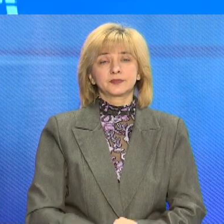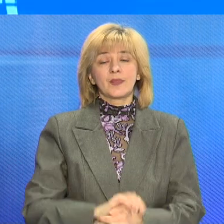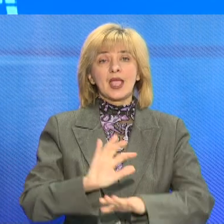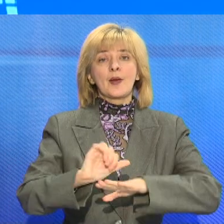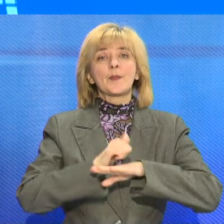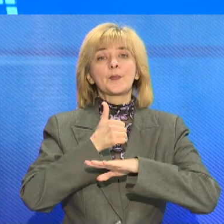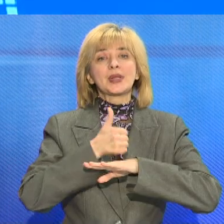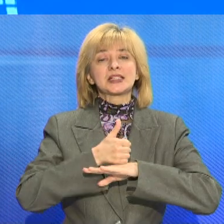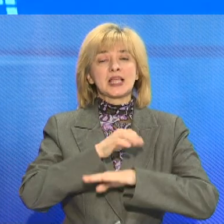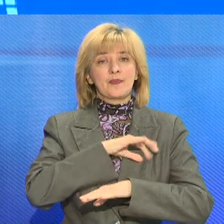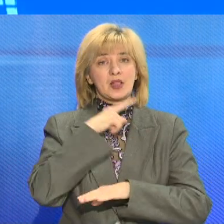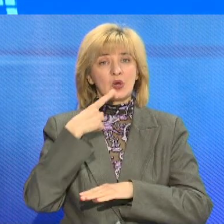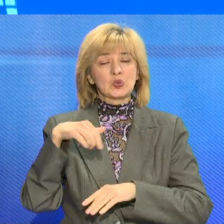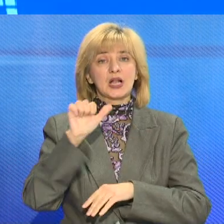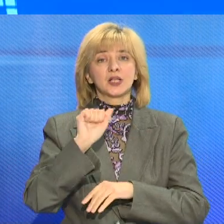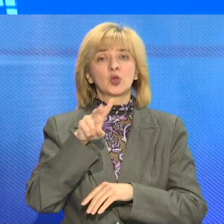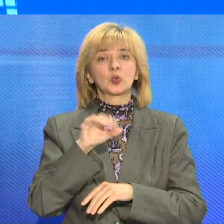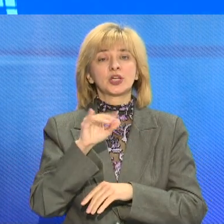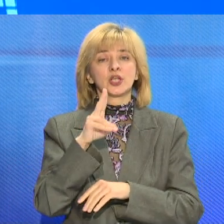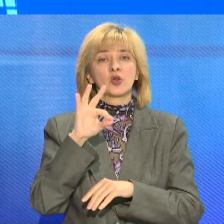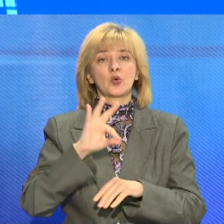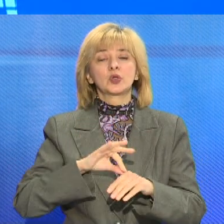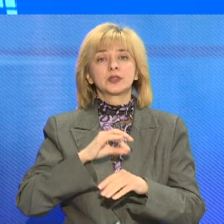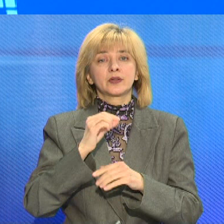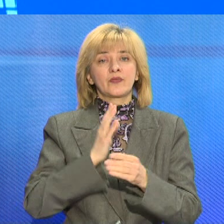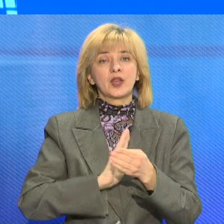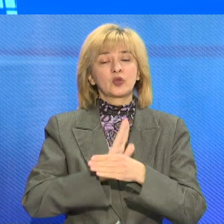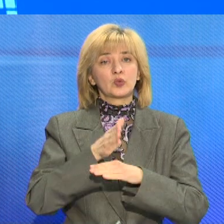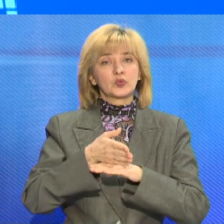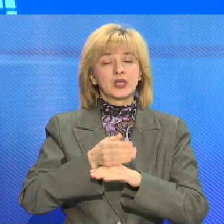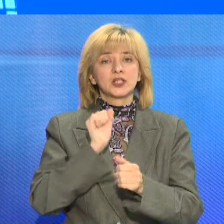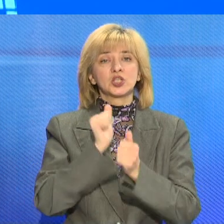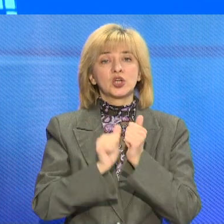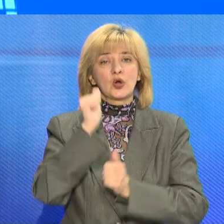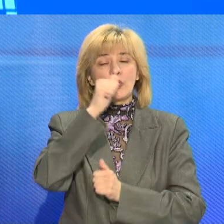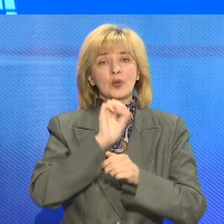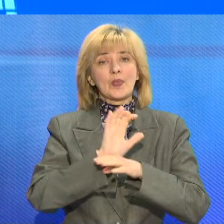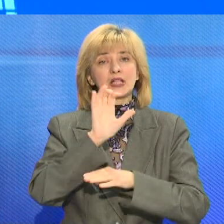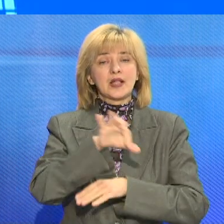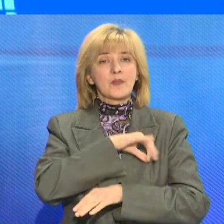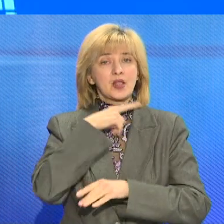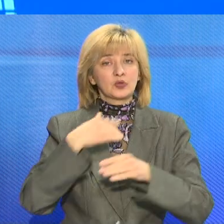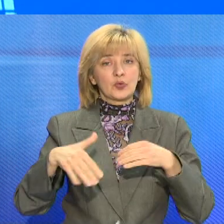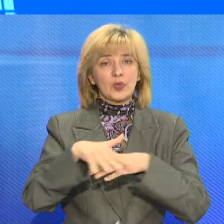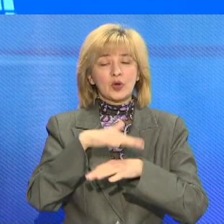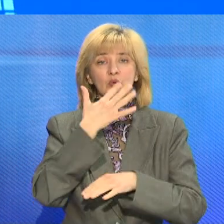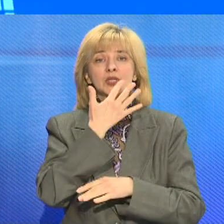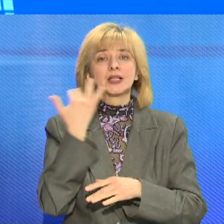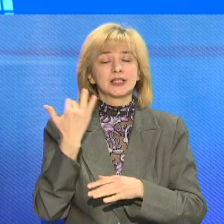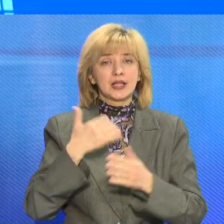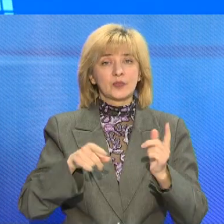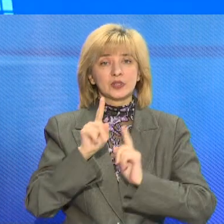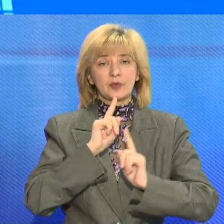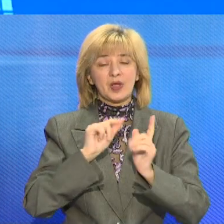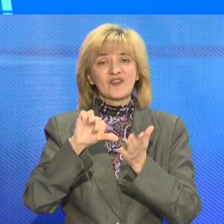Прэзідэнт Беларусі Александр Лукашэнка звярнуўся са штогадовым пасланнем да беларускага народа і нацыянальнага сходу. Выступ кіраўніка